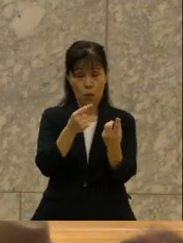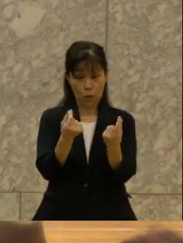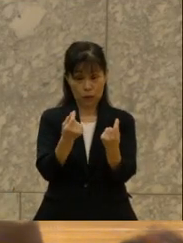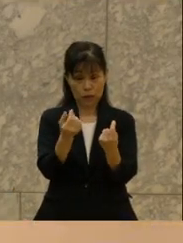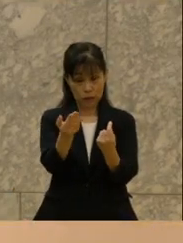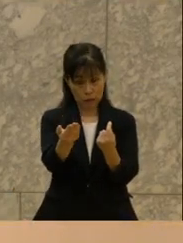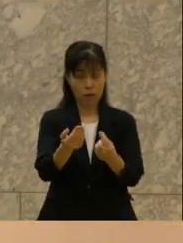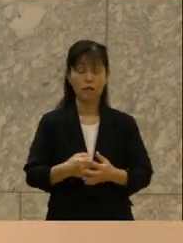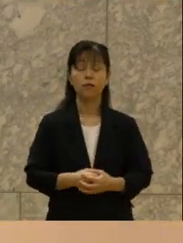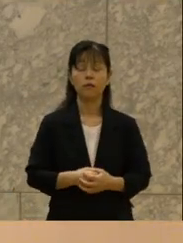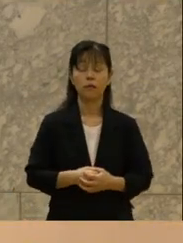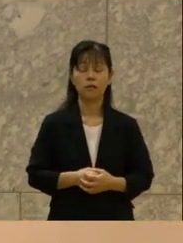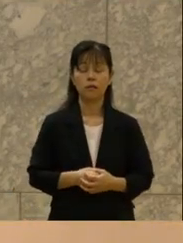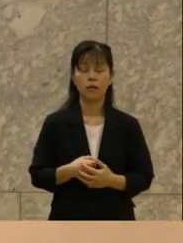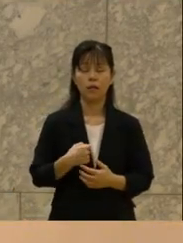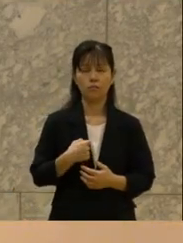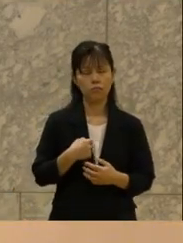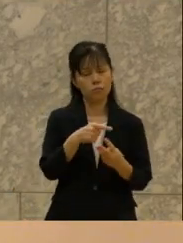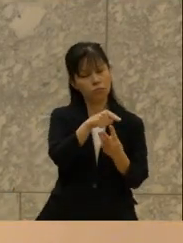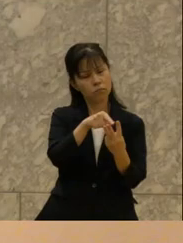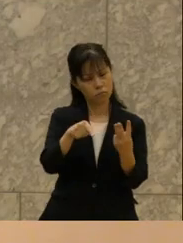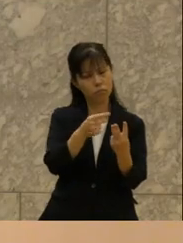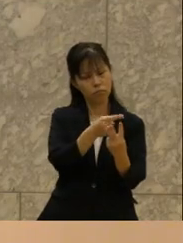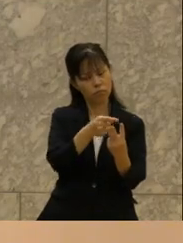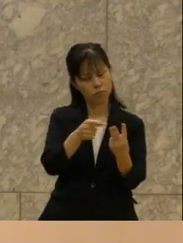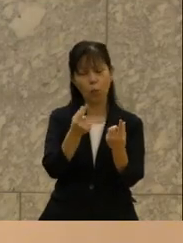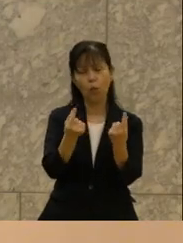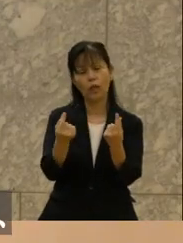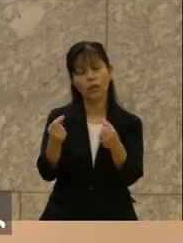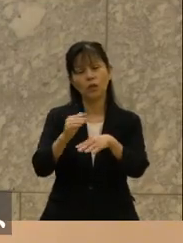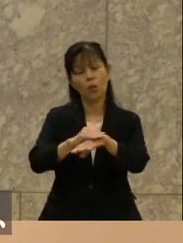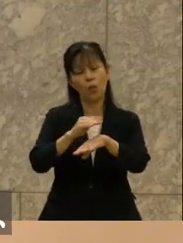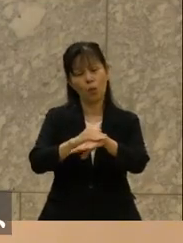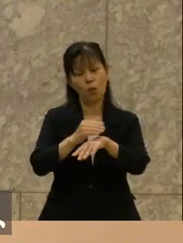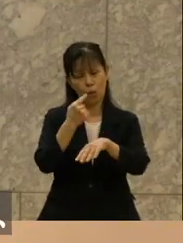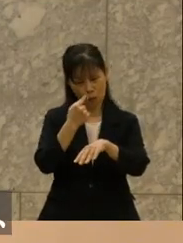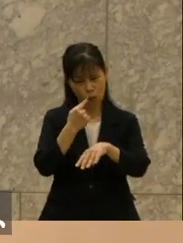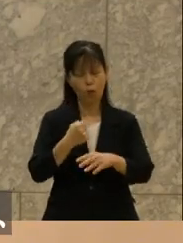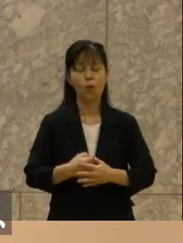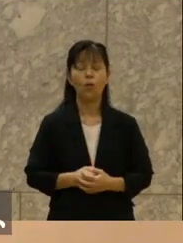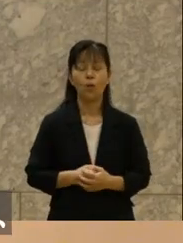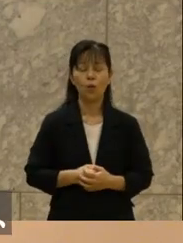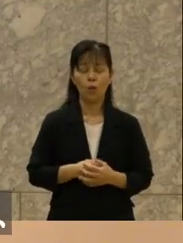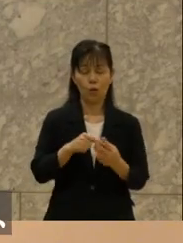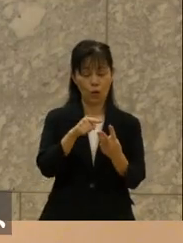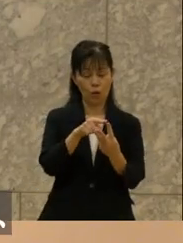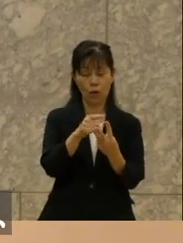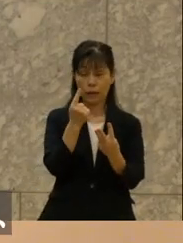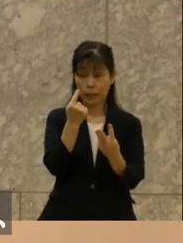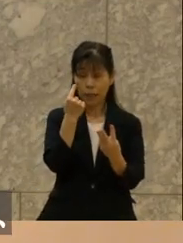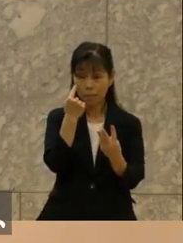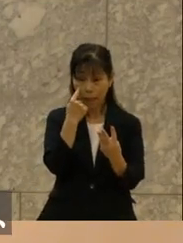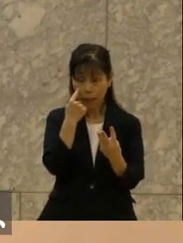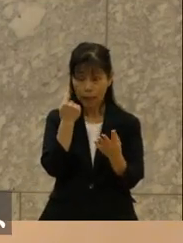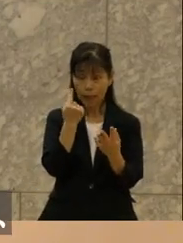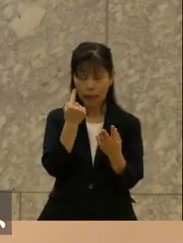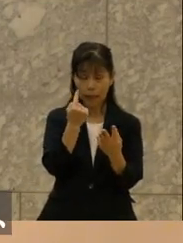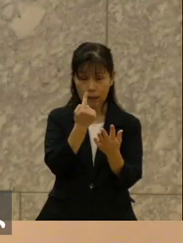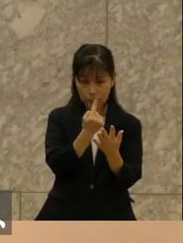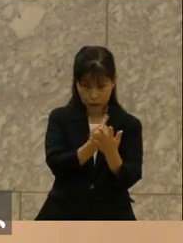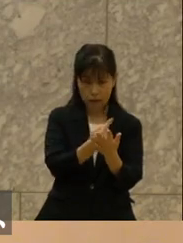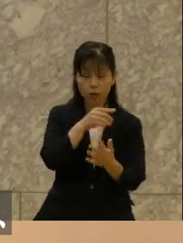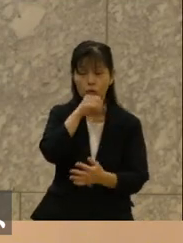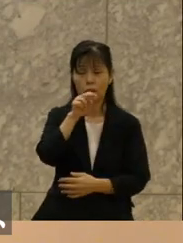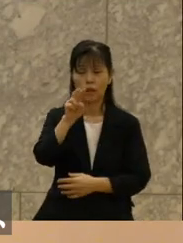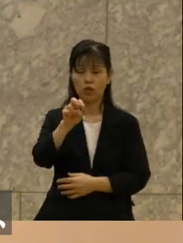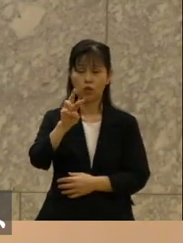そうですね大きくは変わっていないと思いますはいもちろん1回目出場した時は23歳で